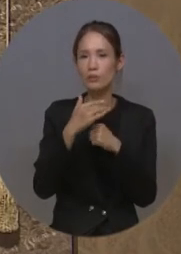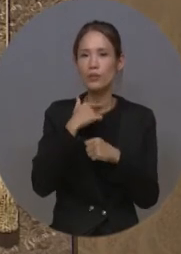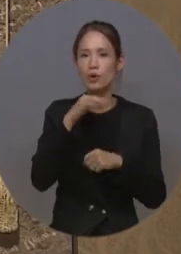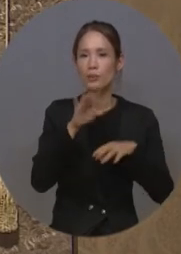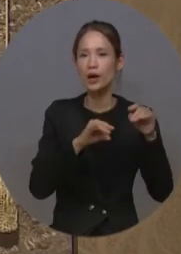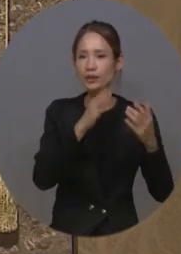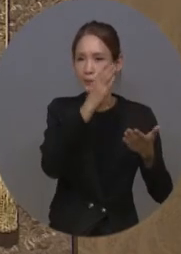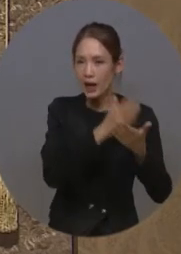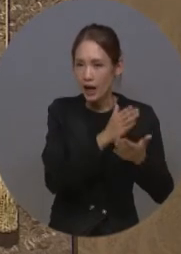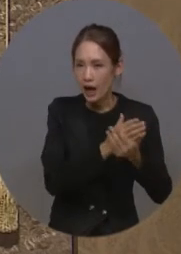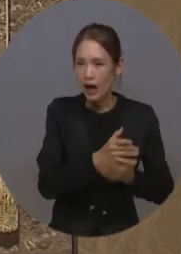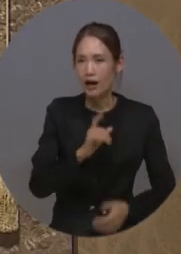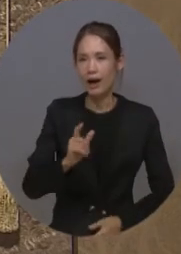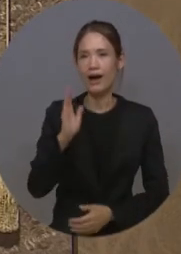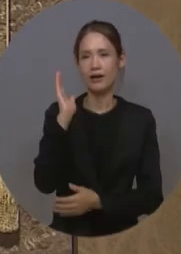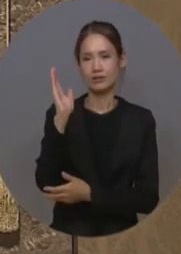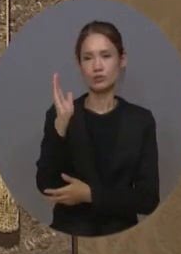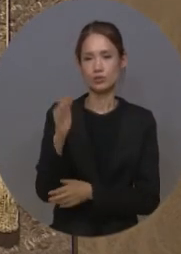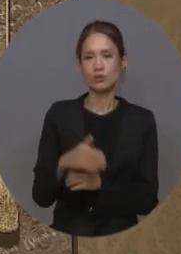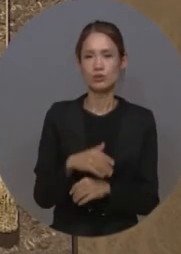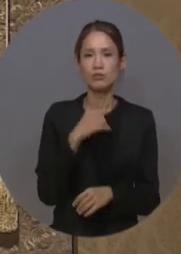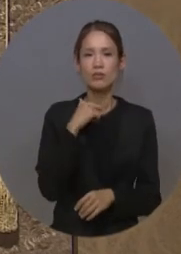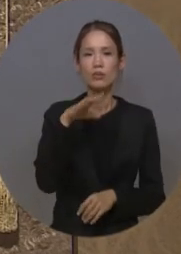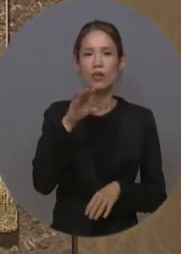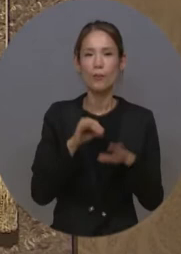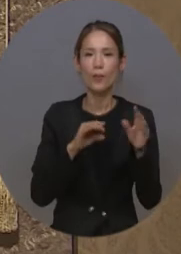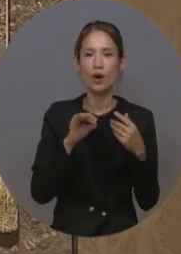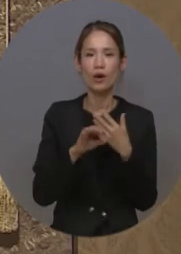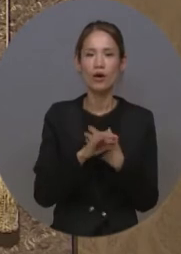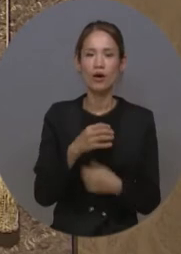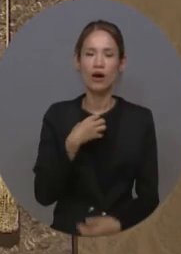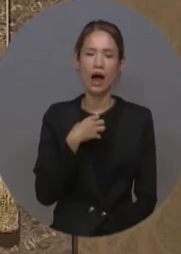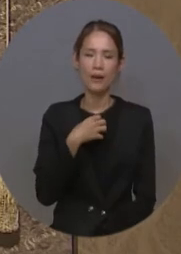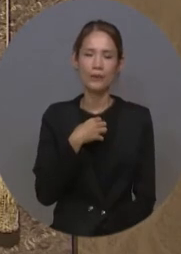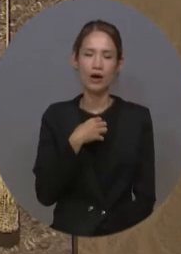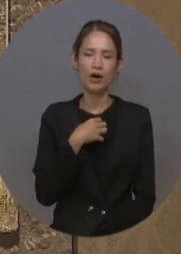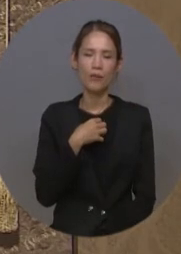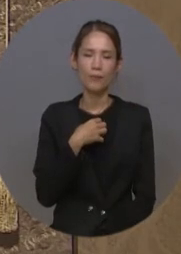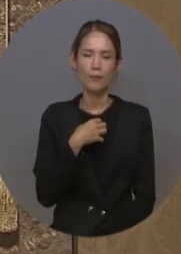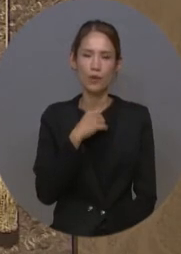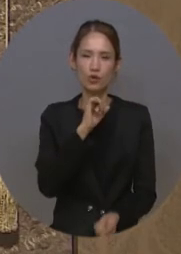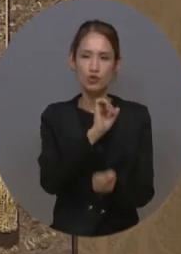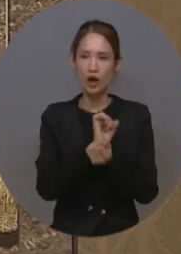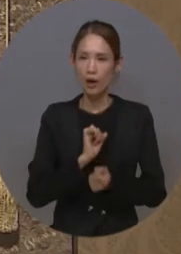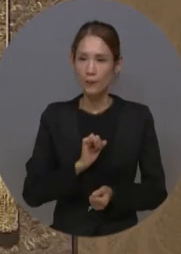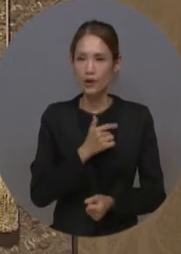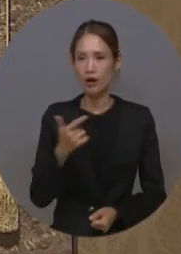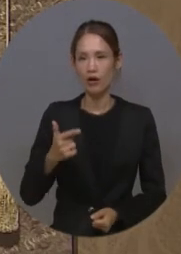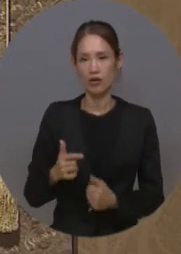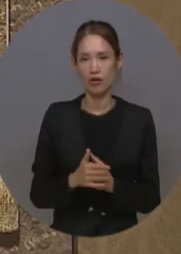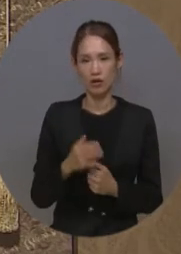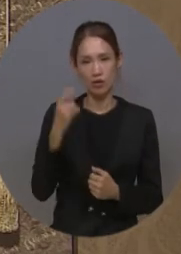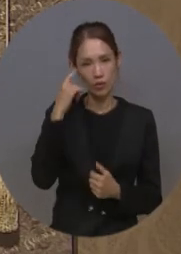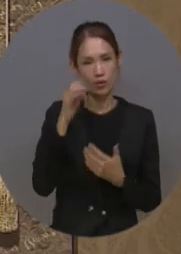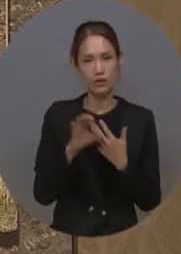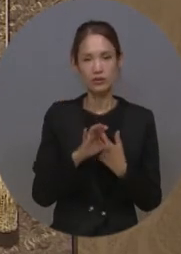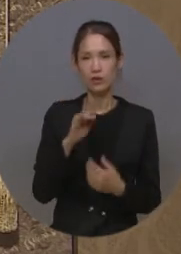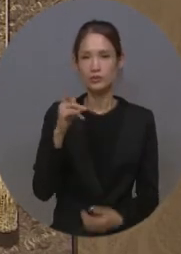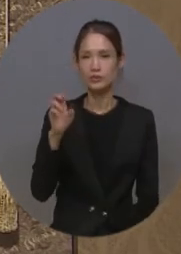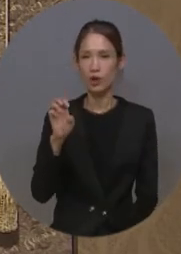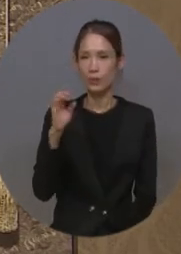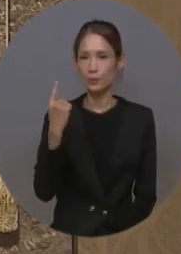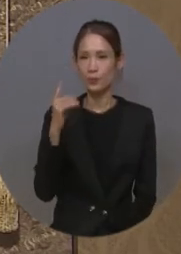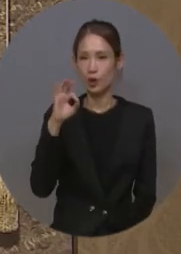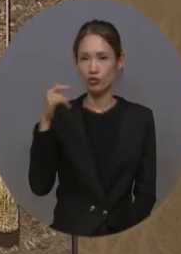하라고 되게 강조했거든요. 목이 마르면 감염 위험이 커져요. 왜 그러냐면 섬모 운동 아시죠?